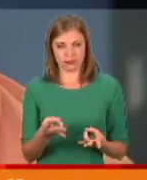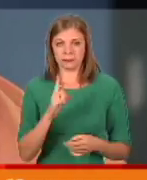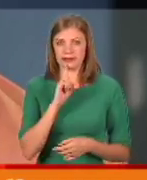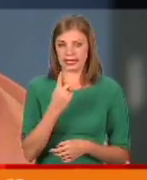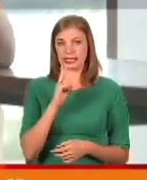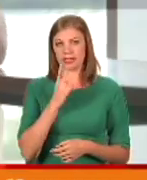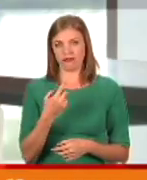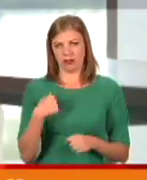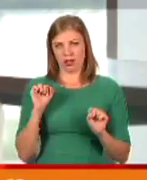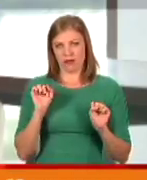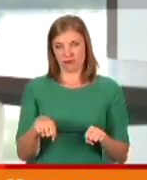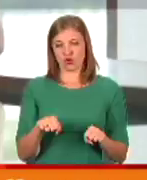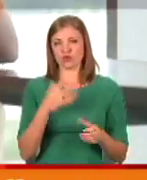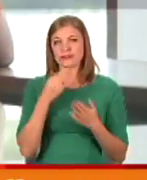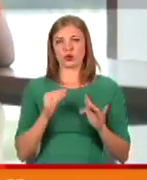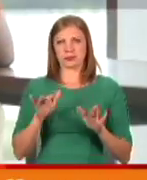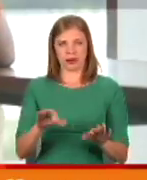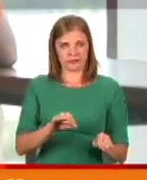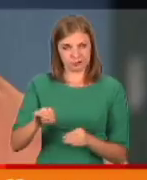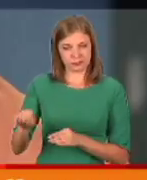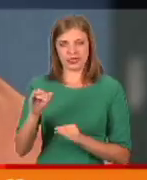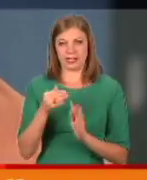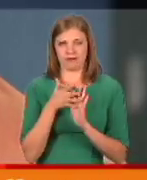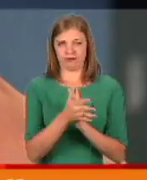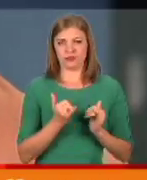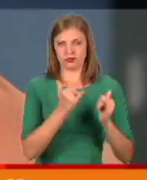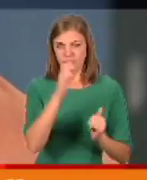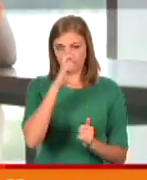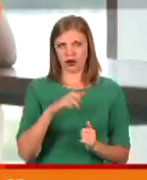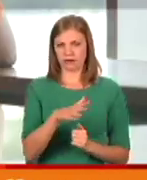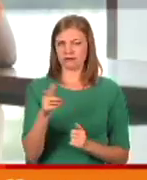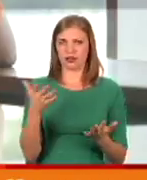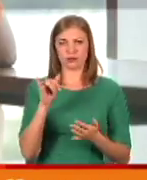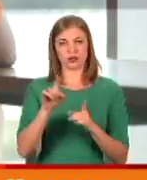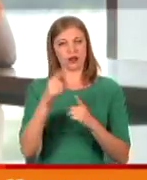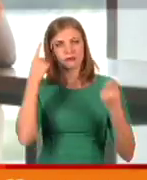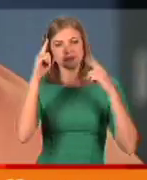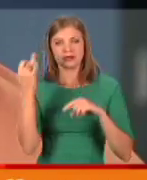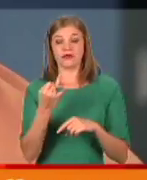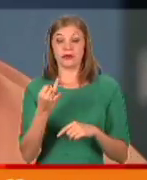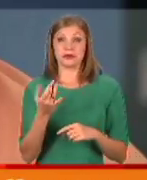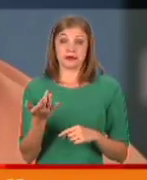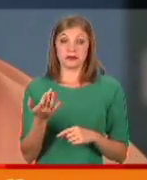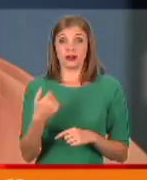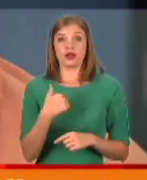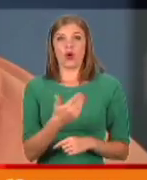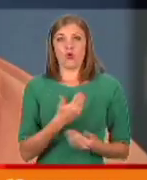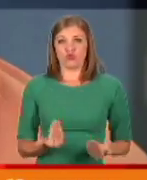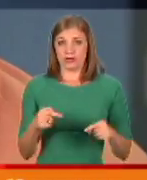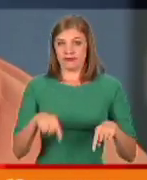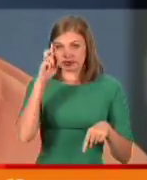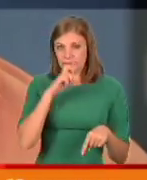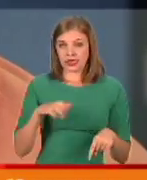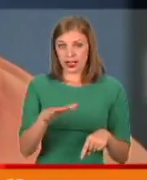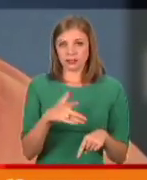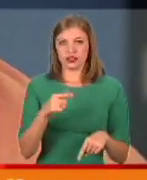рік-два, я можу відкласти всі справи і витратити на країну. Це якась така романтична ідея. Прагматично. Я хочу жити в цій країні, хочу,